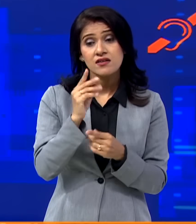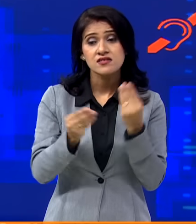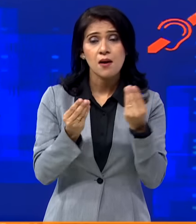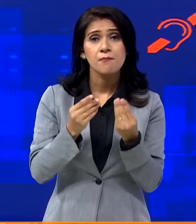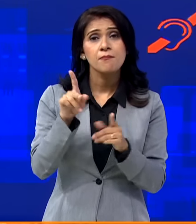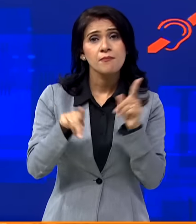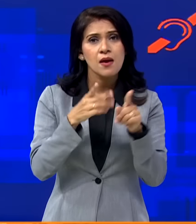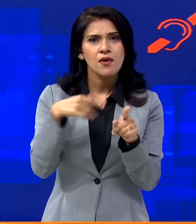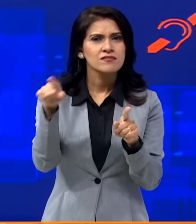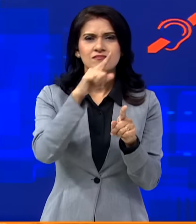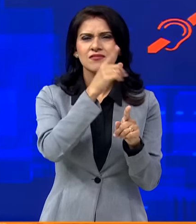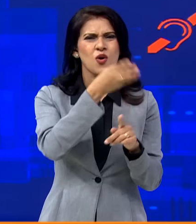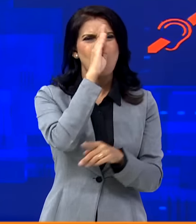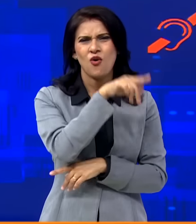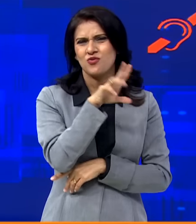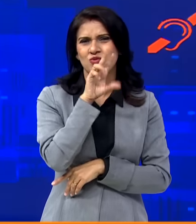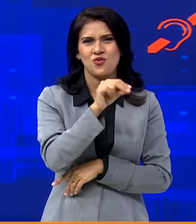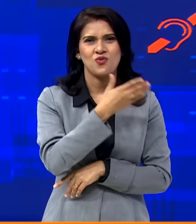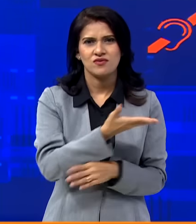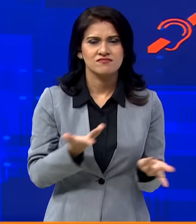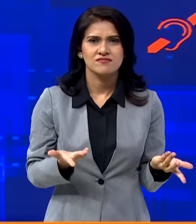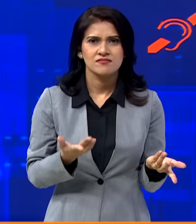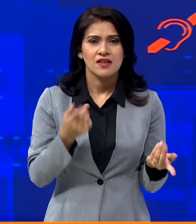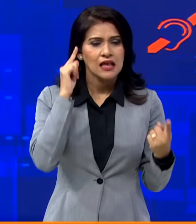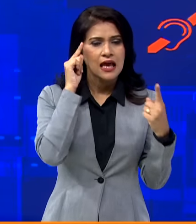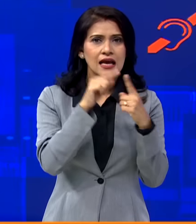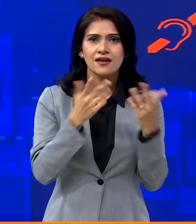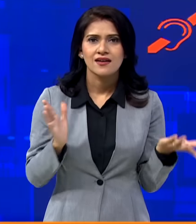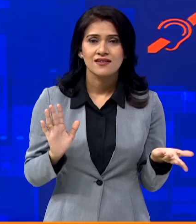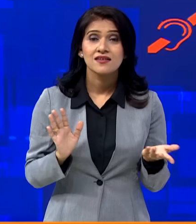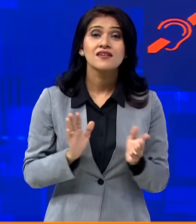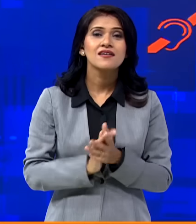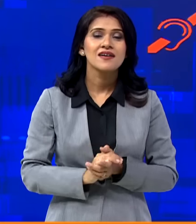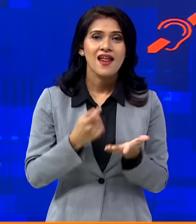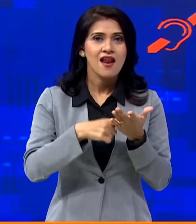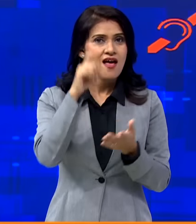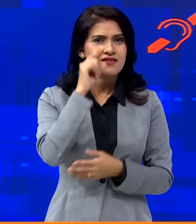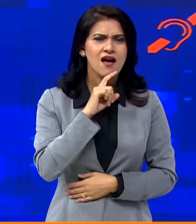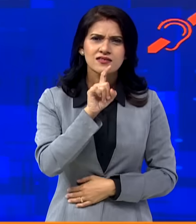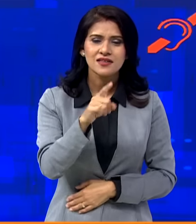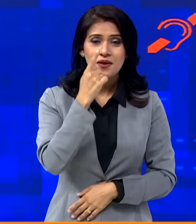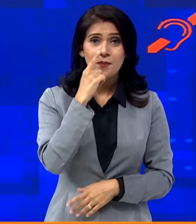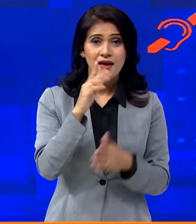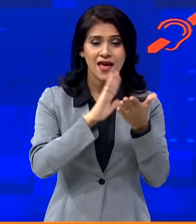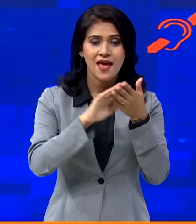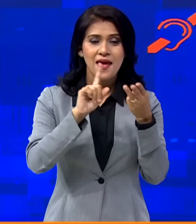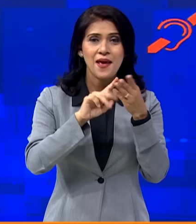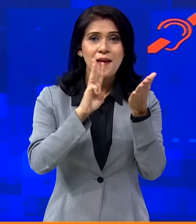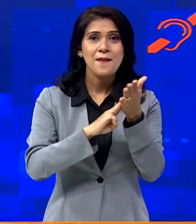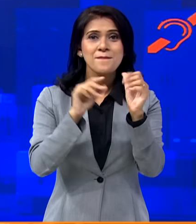हैं क्या कहेंगे आप मैं तो आपसे य पूछ रहा हूं जब हीमा मालि जी आपके आश्रम में आती हैं तो किस नजर से देखते